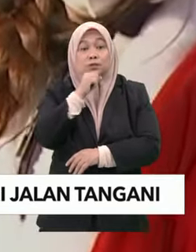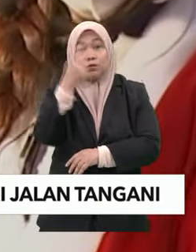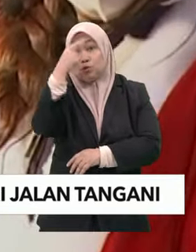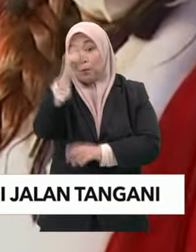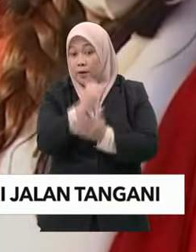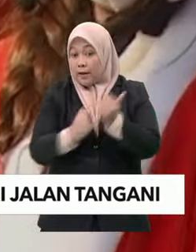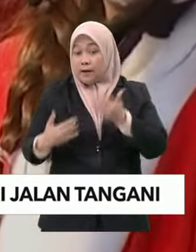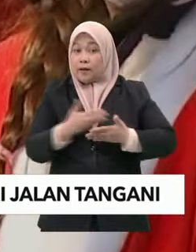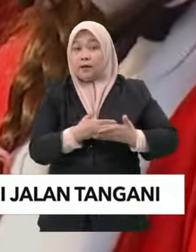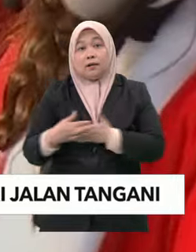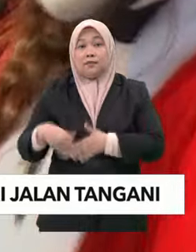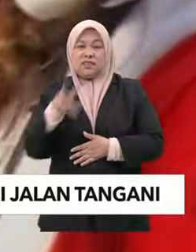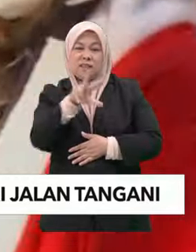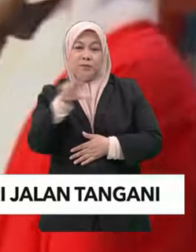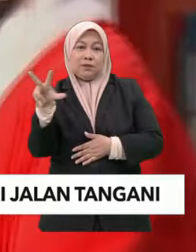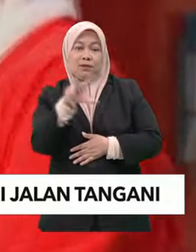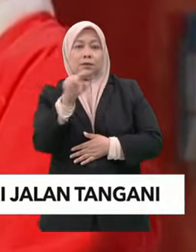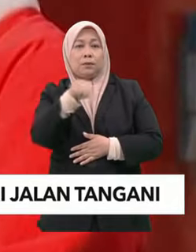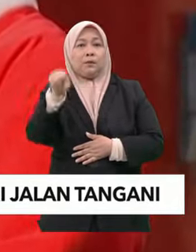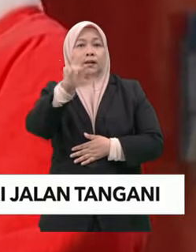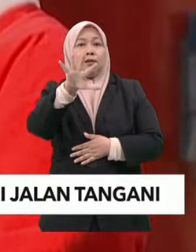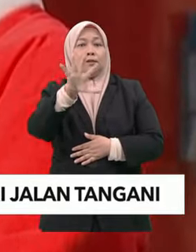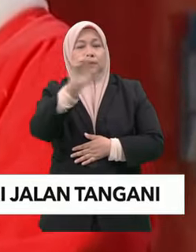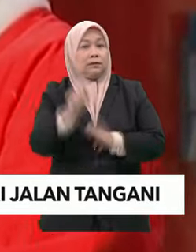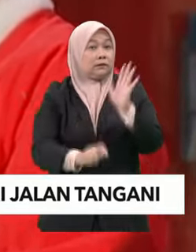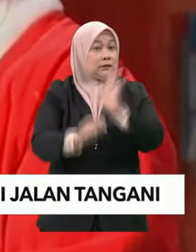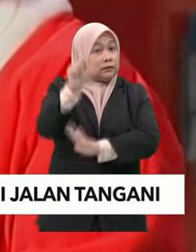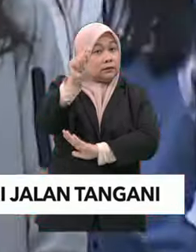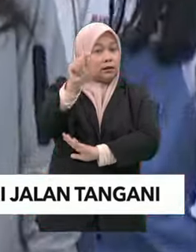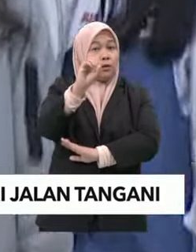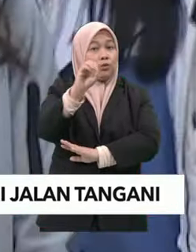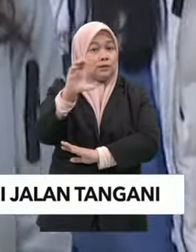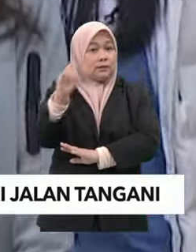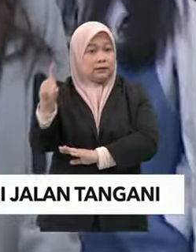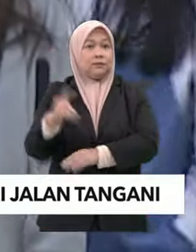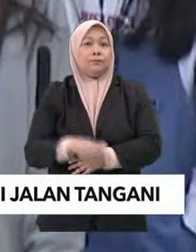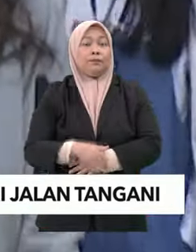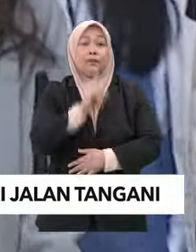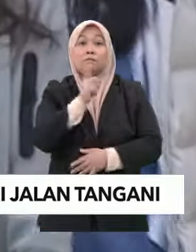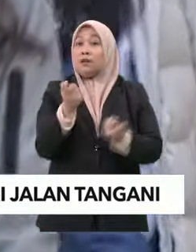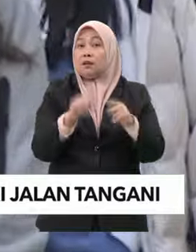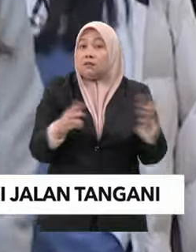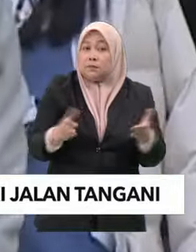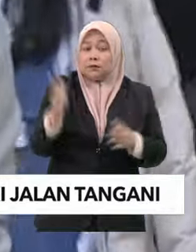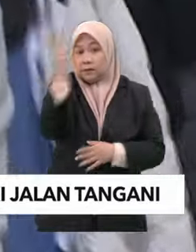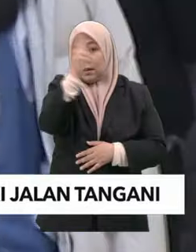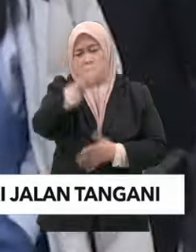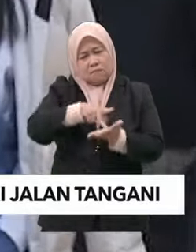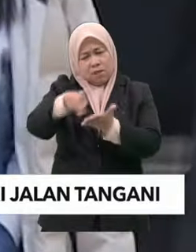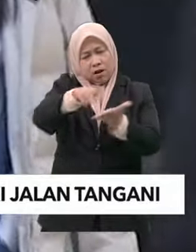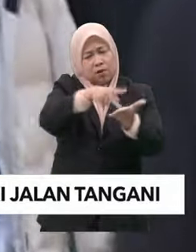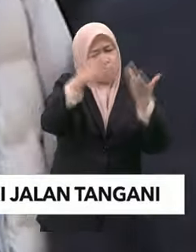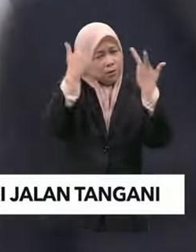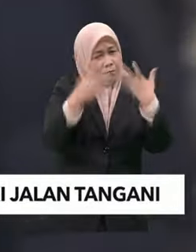melahirkan anak ialah 33.6 tertinggi dalam OECD ia berlaku walaupun kerajaan membelanjakan